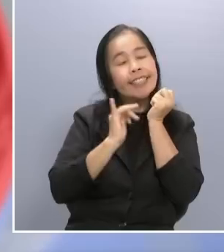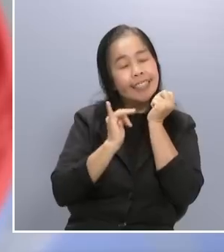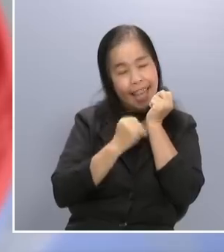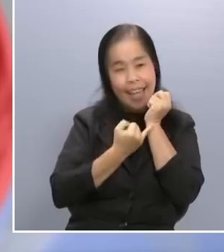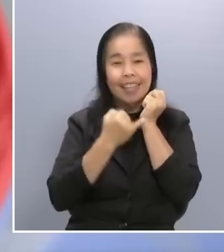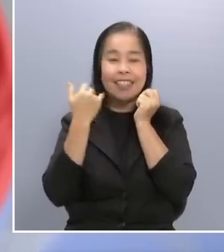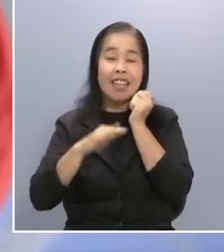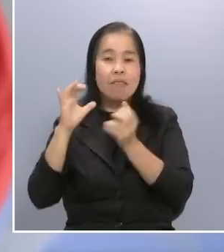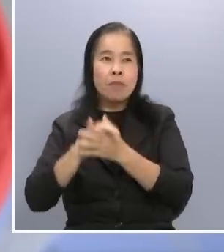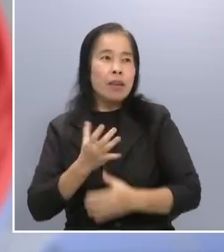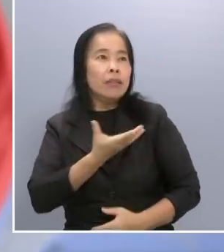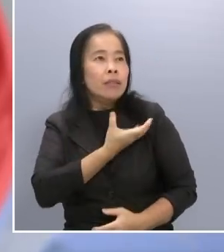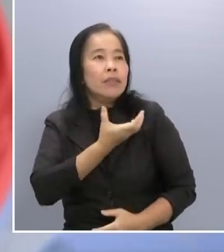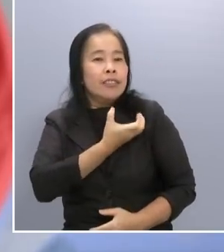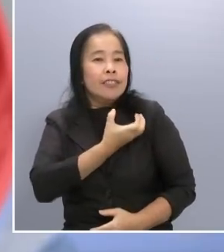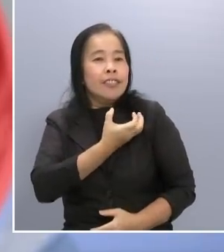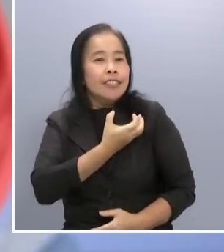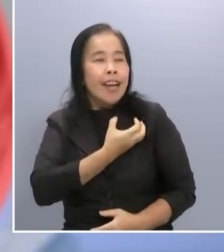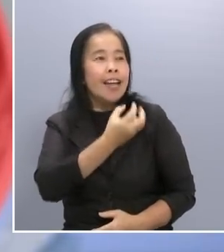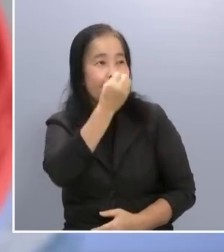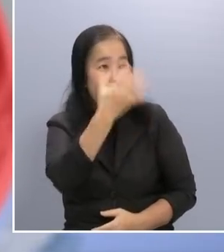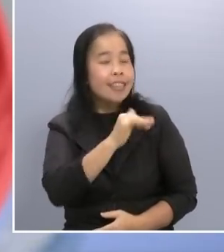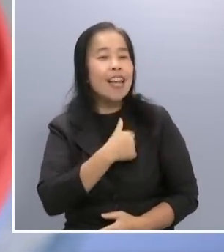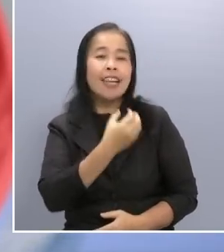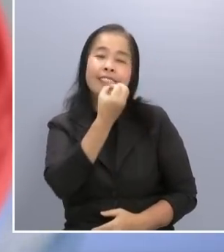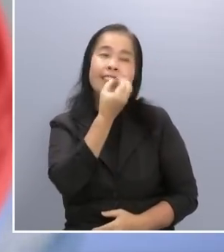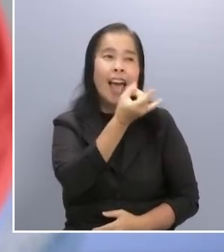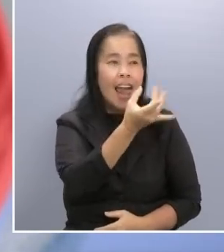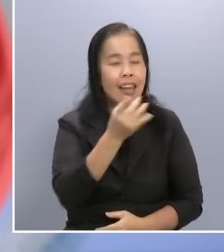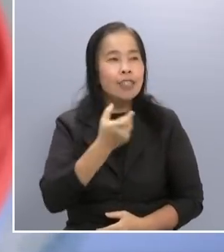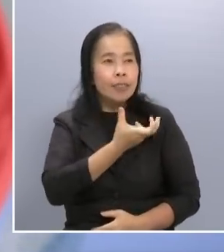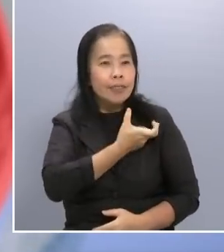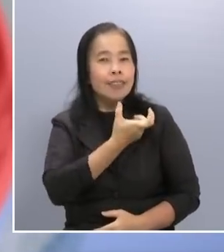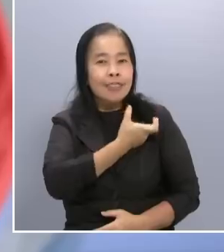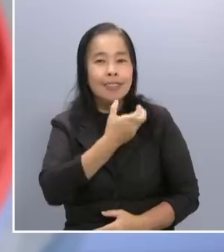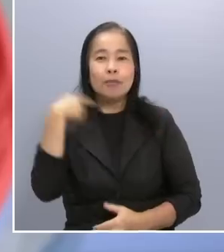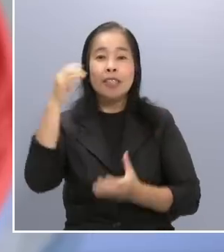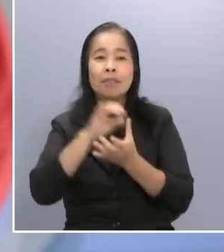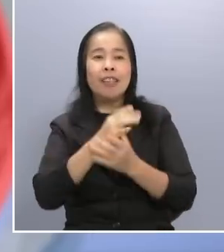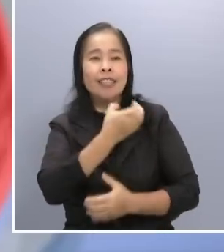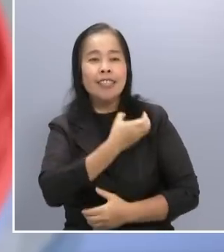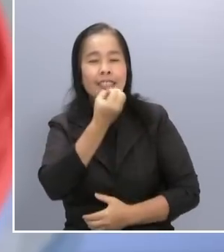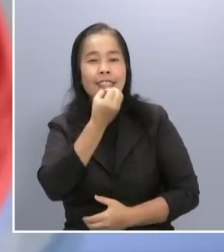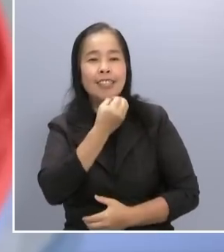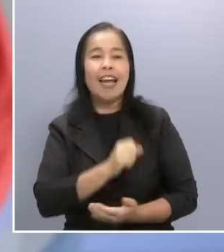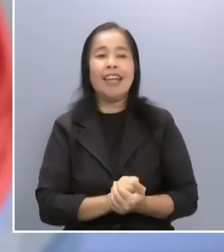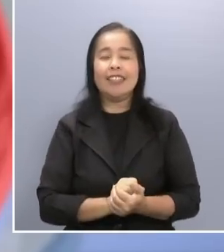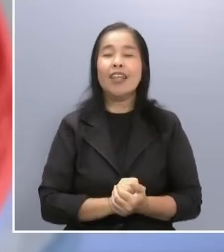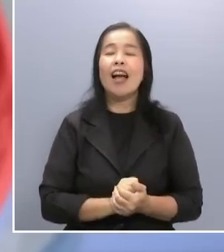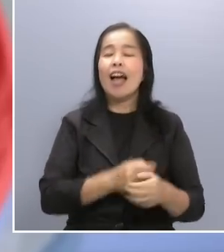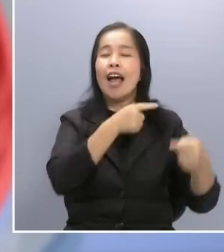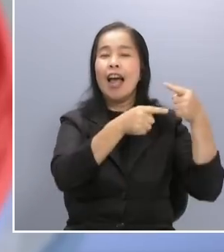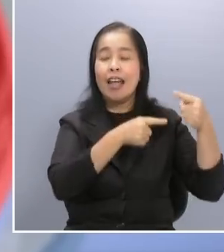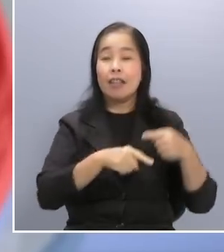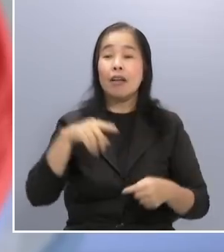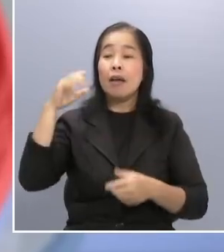เมียนั่งอยู่ไงกินข้าวหรือยังจ๊ะกินอะไรวันนี้กินอันนี้กินก๋วยเตี๋ยวเหรอคะดีจ้าอะไรอย่างเงี้ยแต่พอเมีย